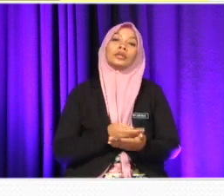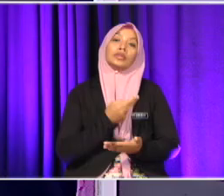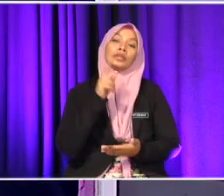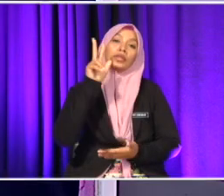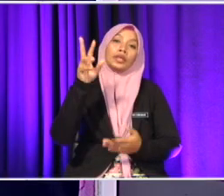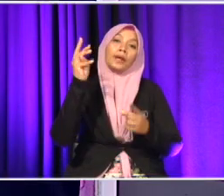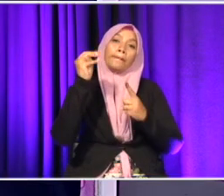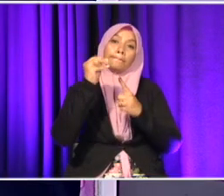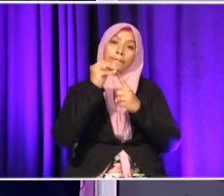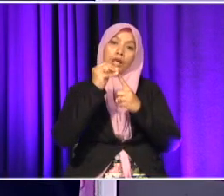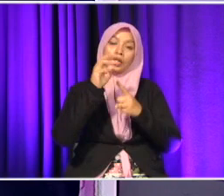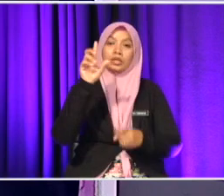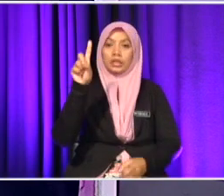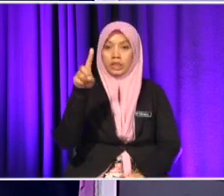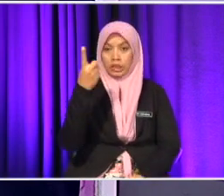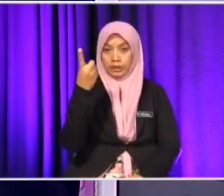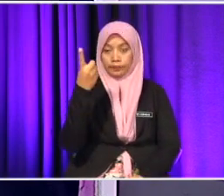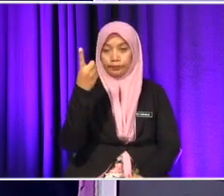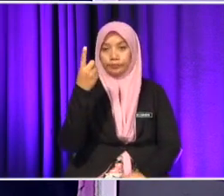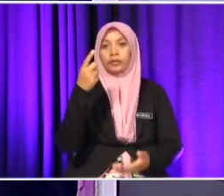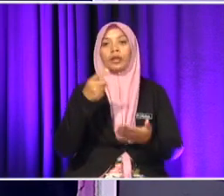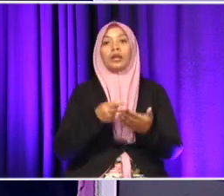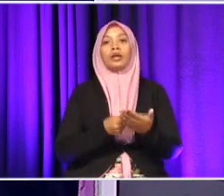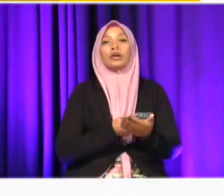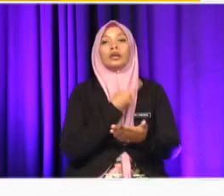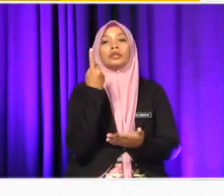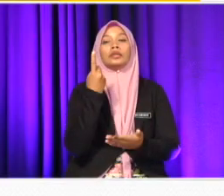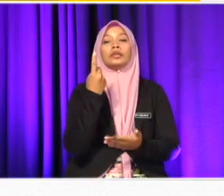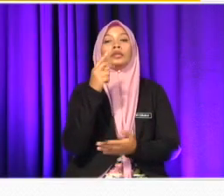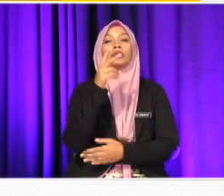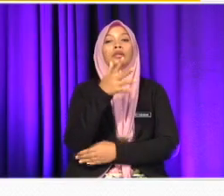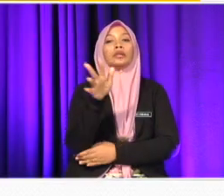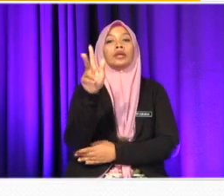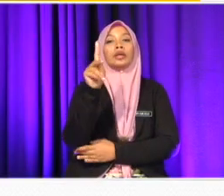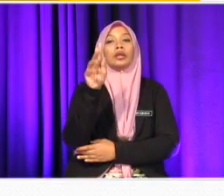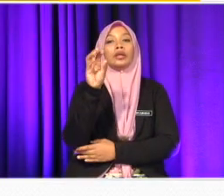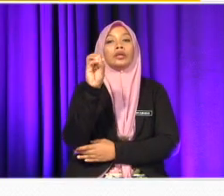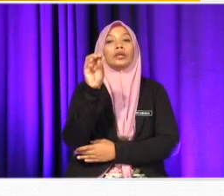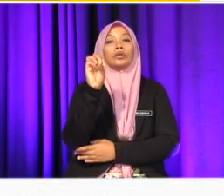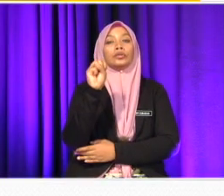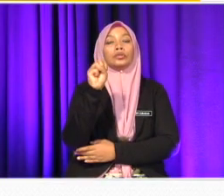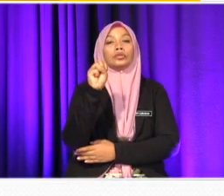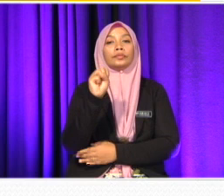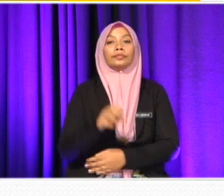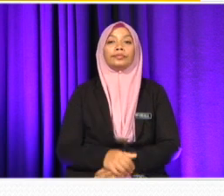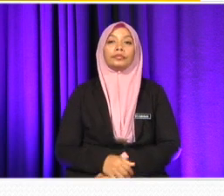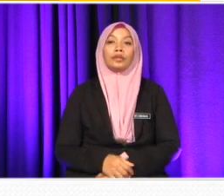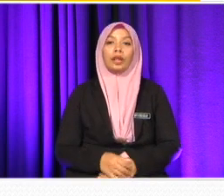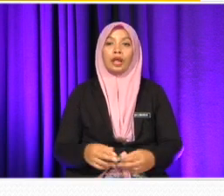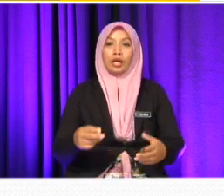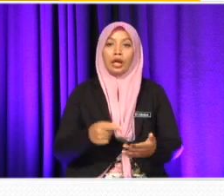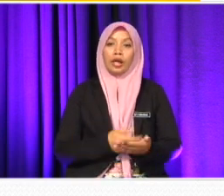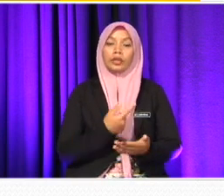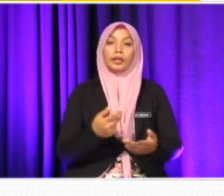tiga keingat itu harga kos kemudian harga pesaing dahaga si pelanggan